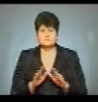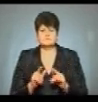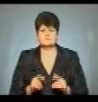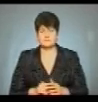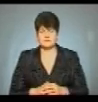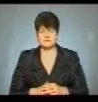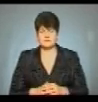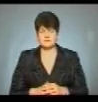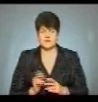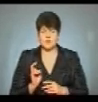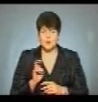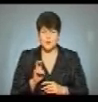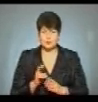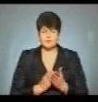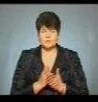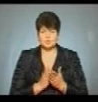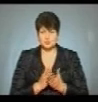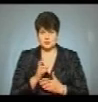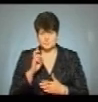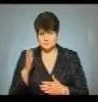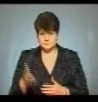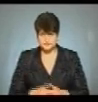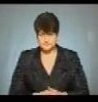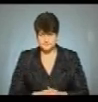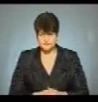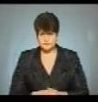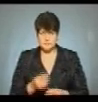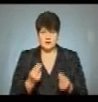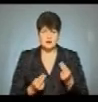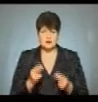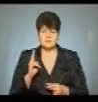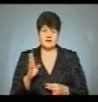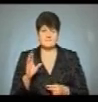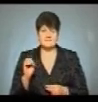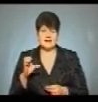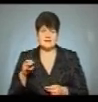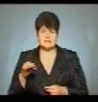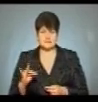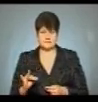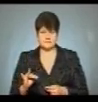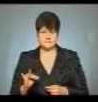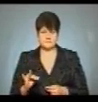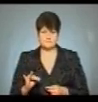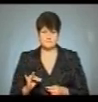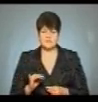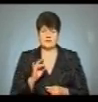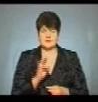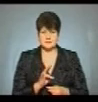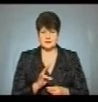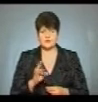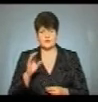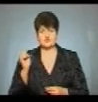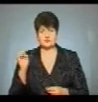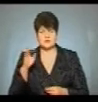пісні, ходимо на службу і граємо квести. Назару Парносову 14.